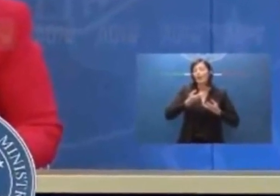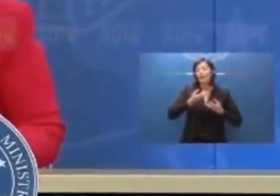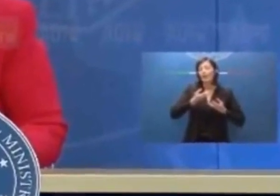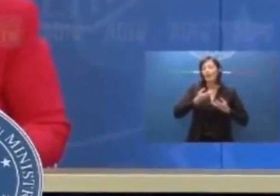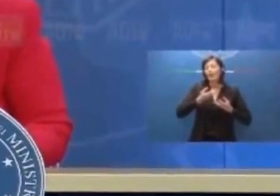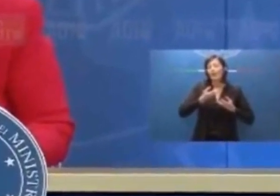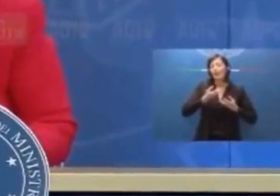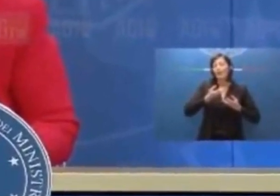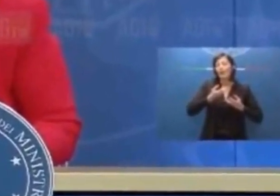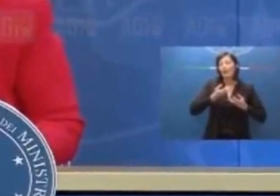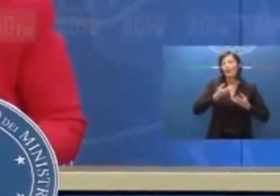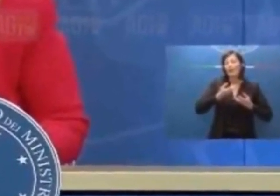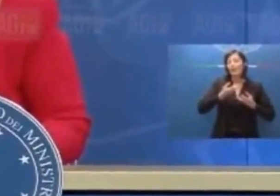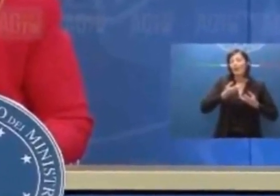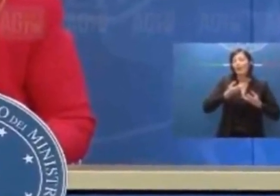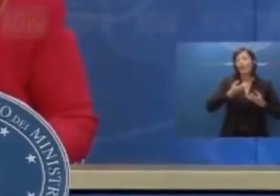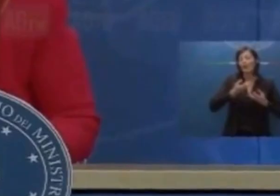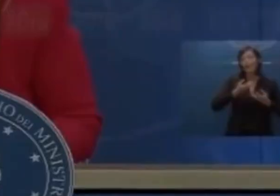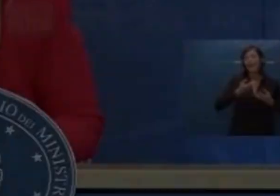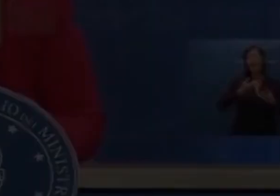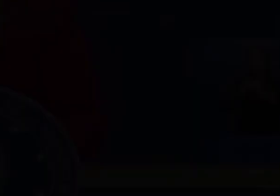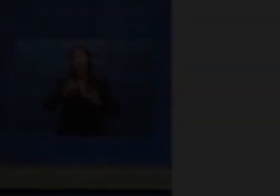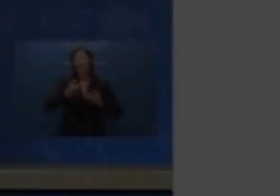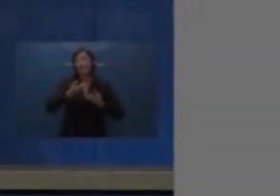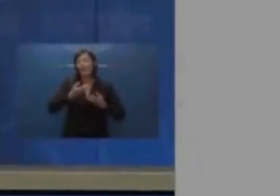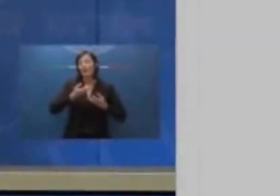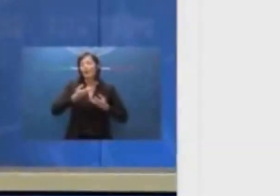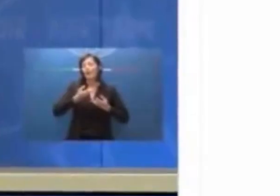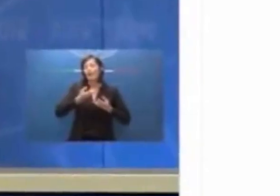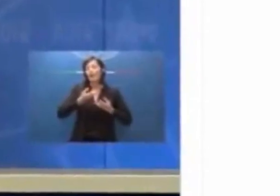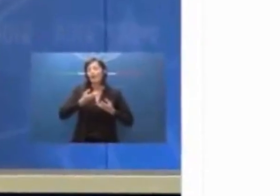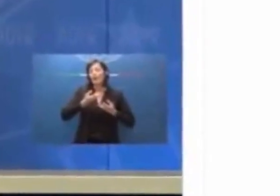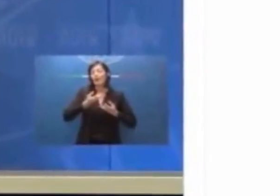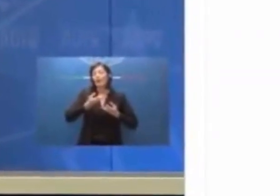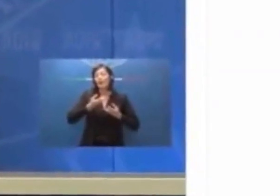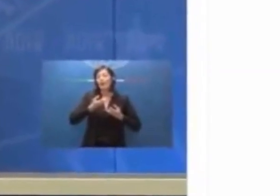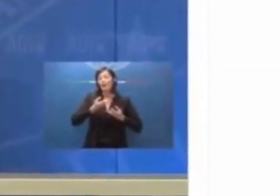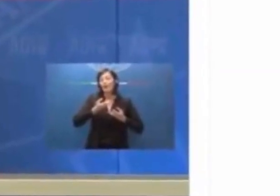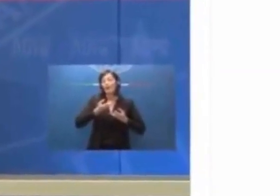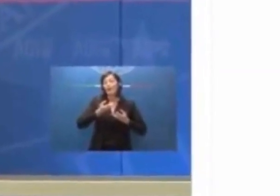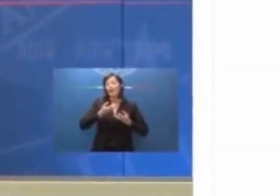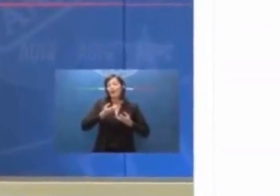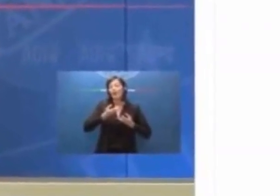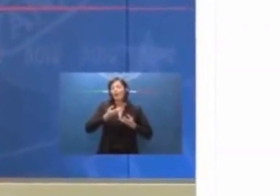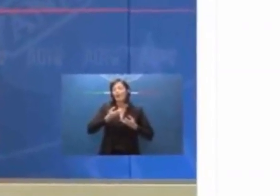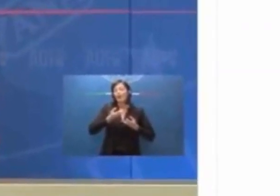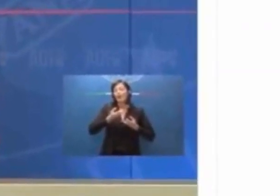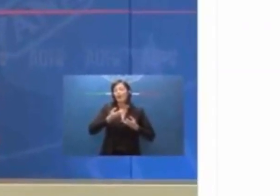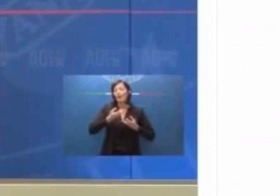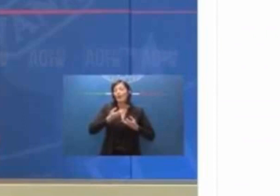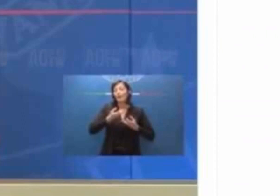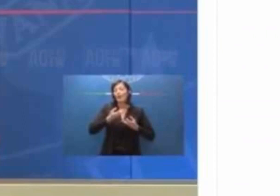Crosetto ha reagito scrivendo, sempre su Twitter, si possono e si devono criticare le istituzioni perché la libertà di critica